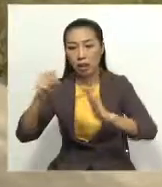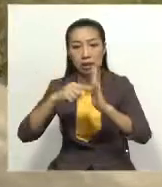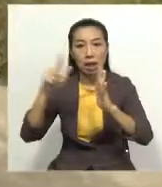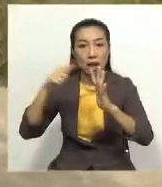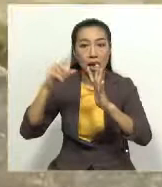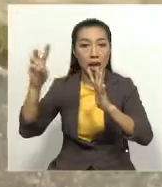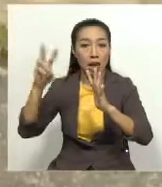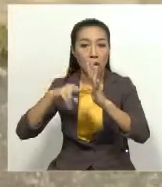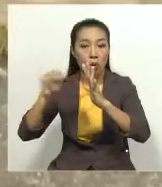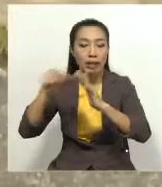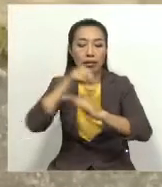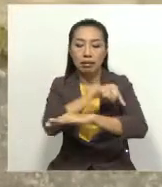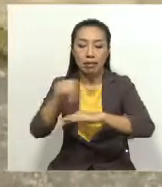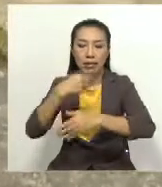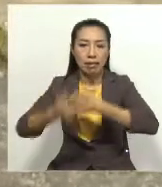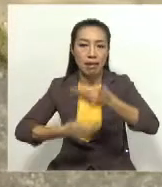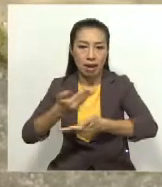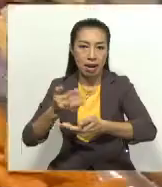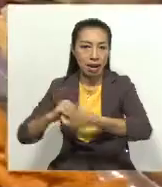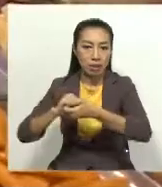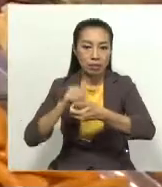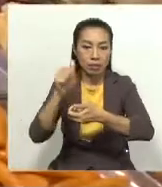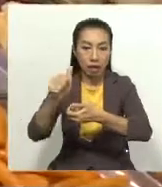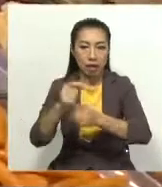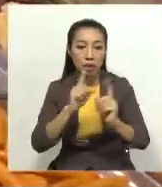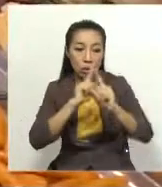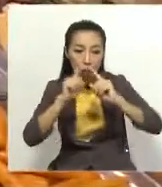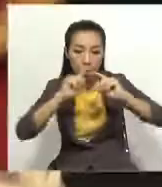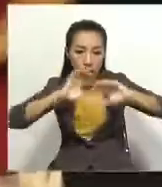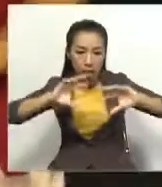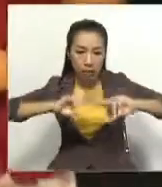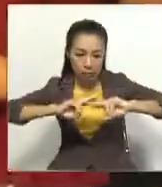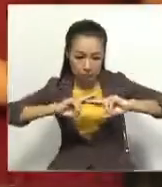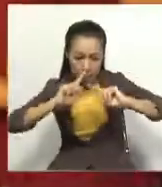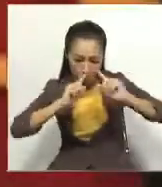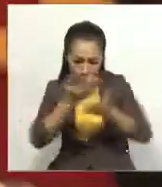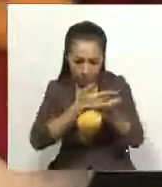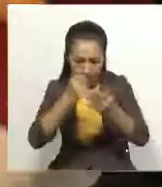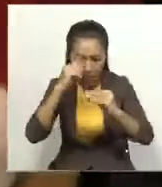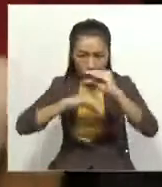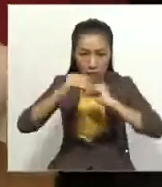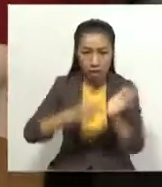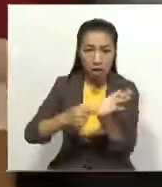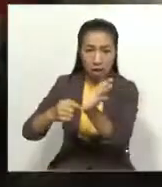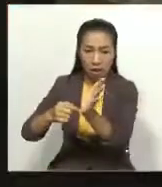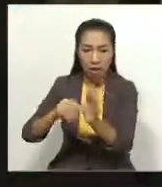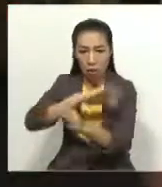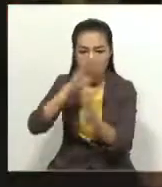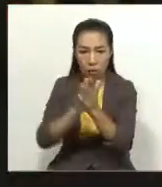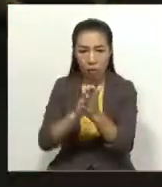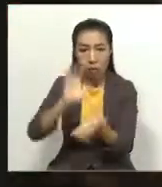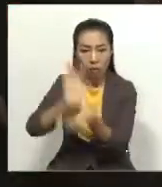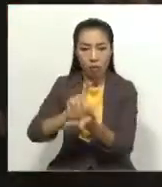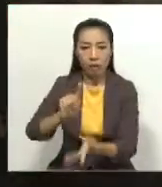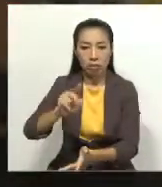ที่ยวกับประเทศเพื่อนบ้านในการหาเรือระหว่างส่วนราชการและภาคเอกชนคาดว่ามีโครงการนำเสนอทั้งหมดรวมประมาณ 11,000 ล้าน